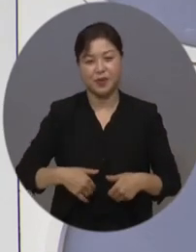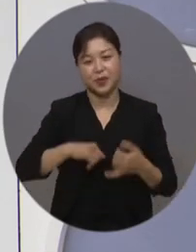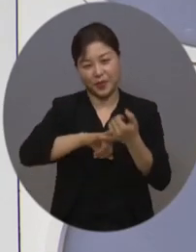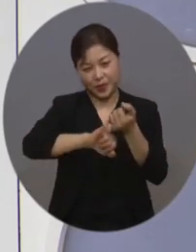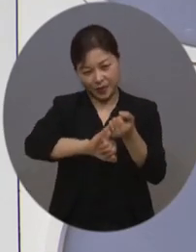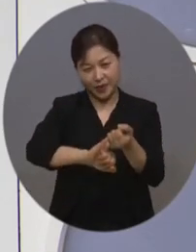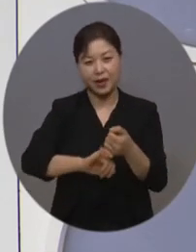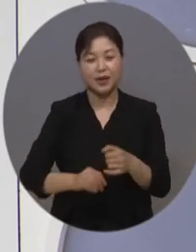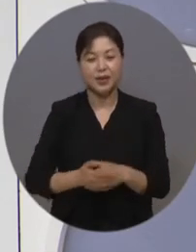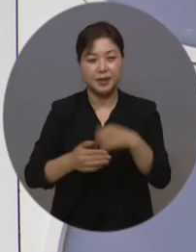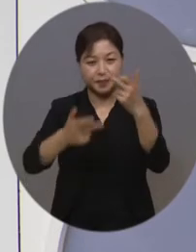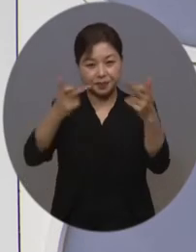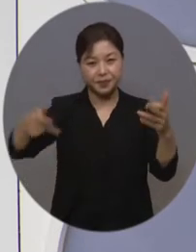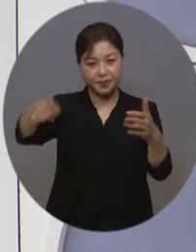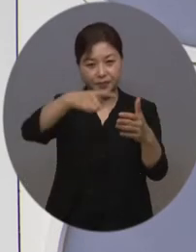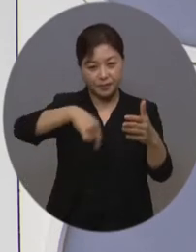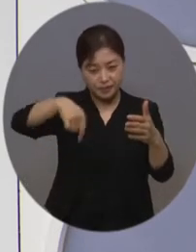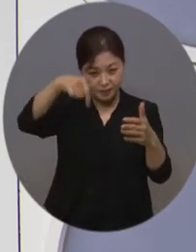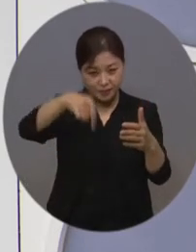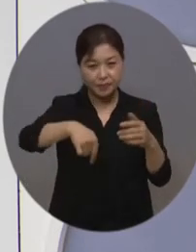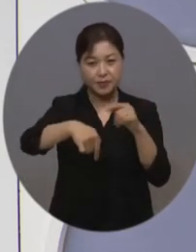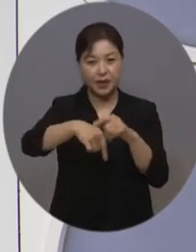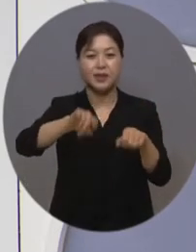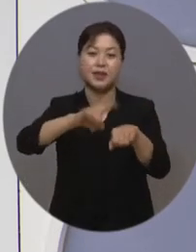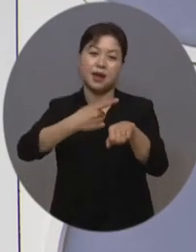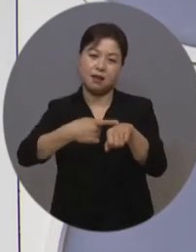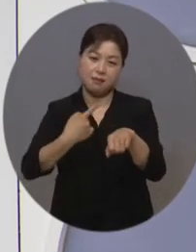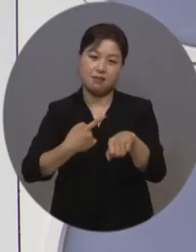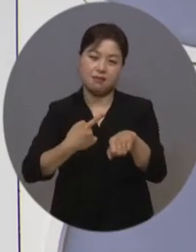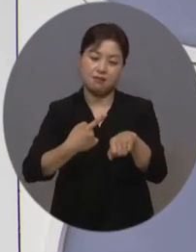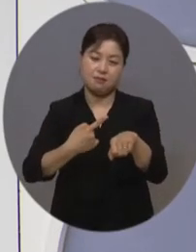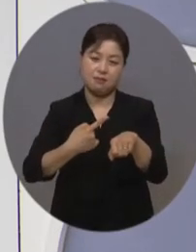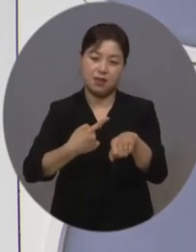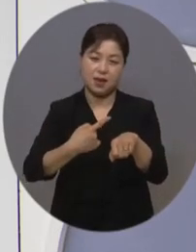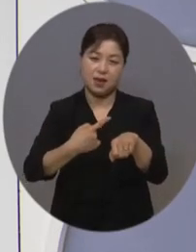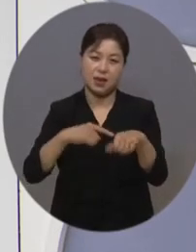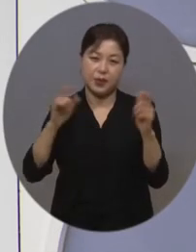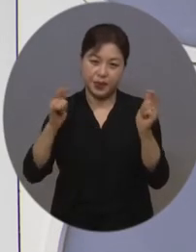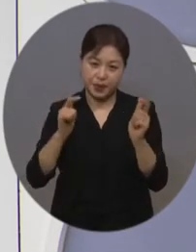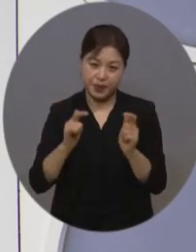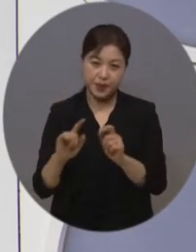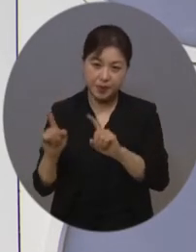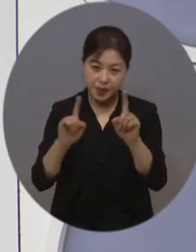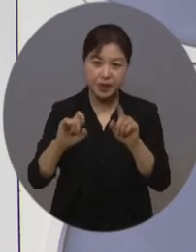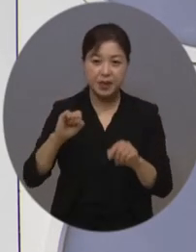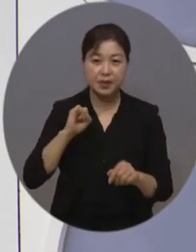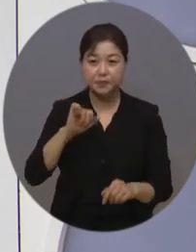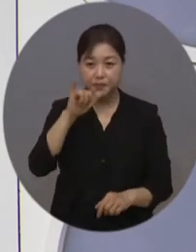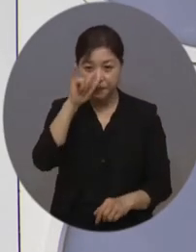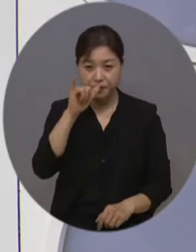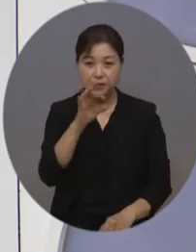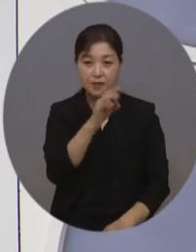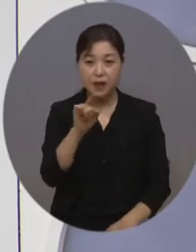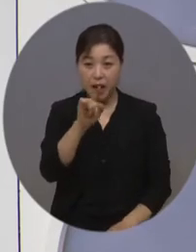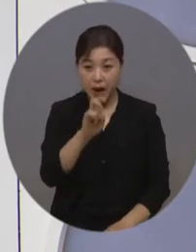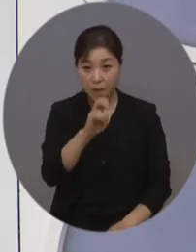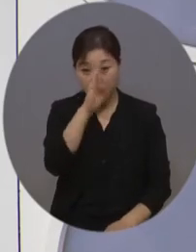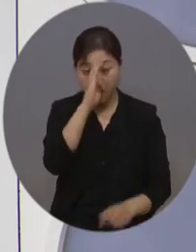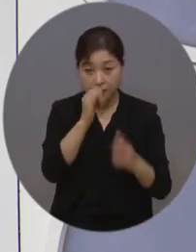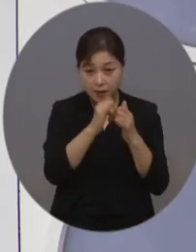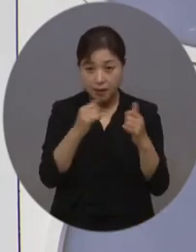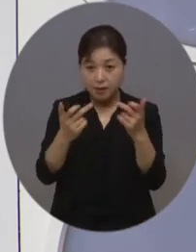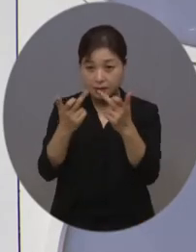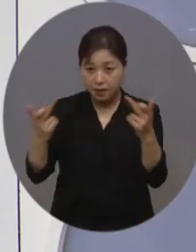자연 속에는 자연 치유력이라는 것이 있습니다. 예. 그거 이제 암 환자도 아무것도 안 하고 자연 속에 그냥